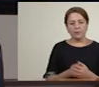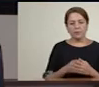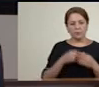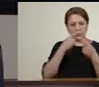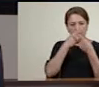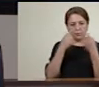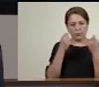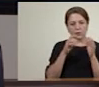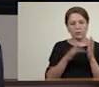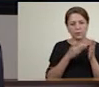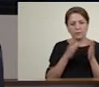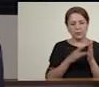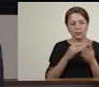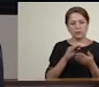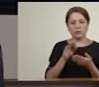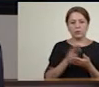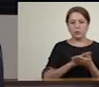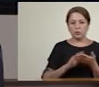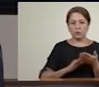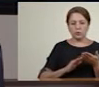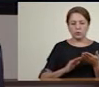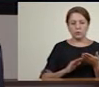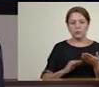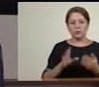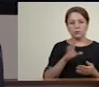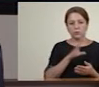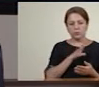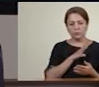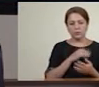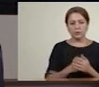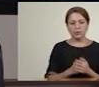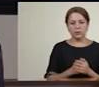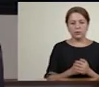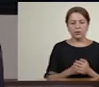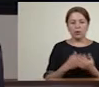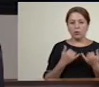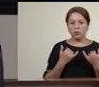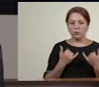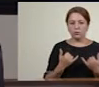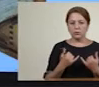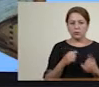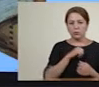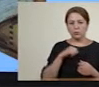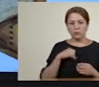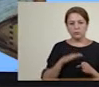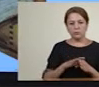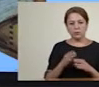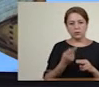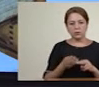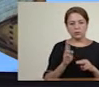Ma'lumotlarni daftarlaringizga yozib bo'lgan bo'lsangiz, ana endi mustaqil bajarish